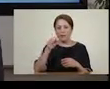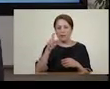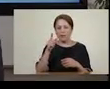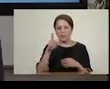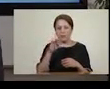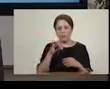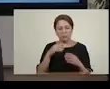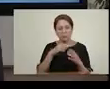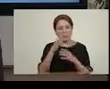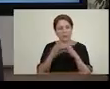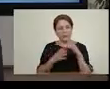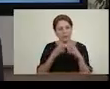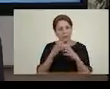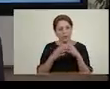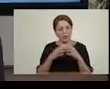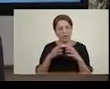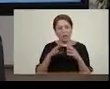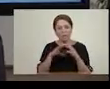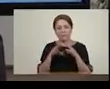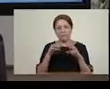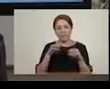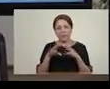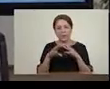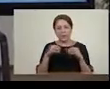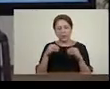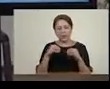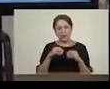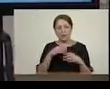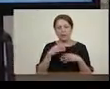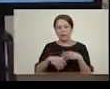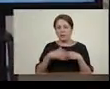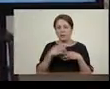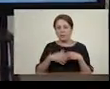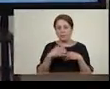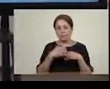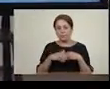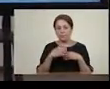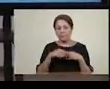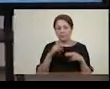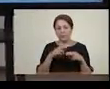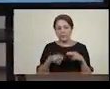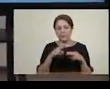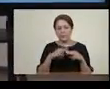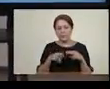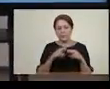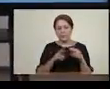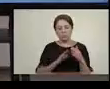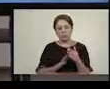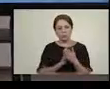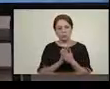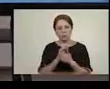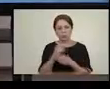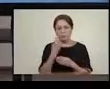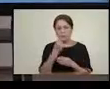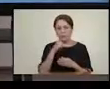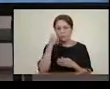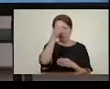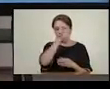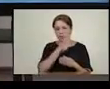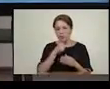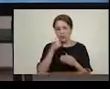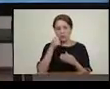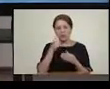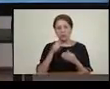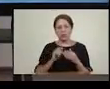pomidor, paxta, karam, sabzi o'simliklari 1 yillik o'simliklarga